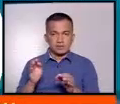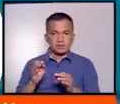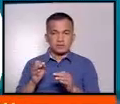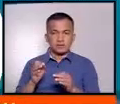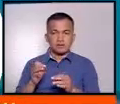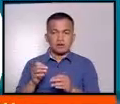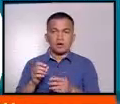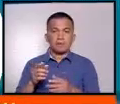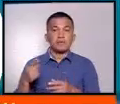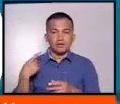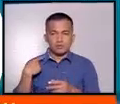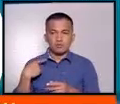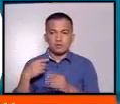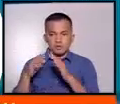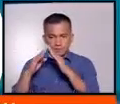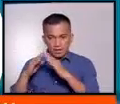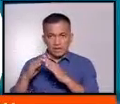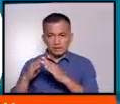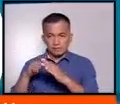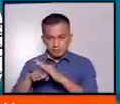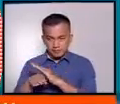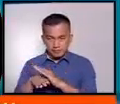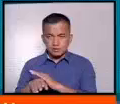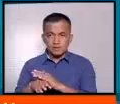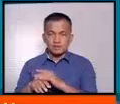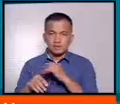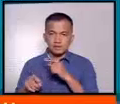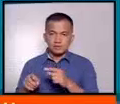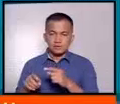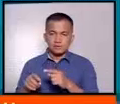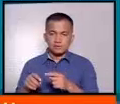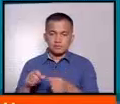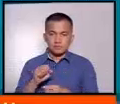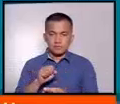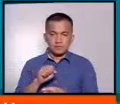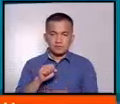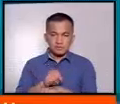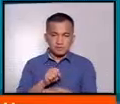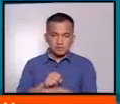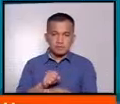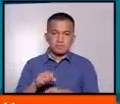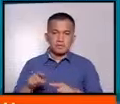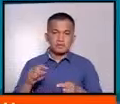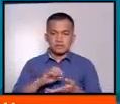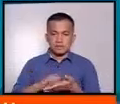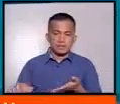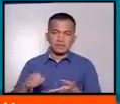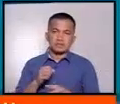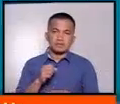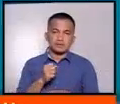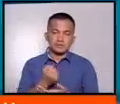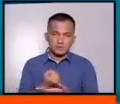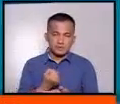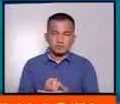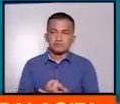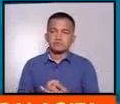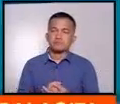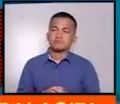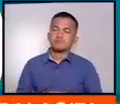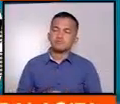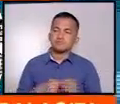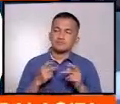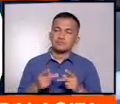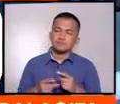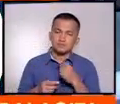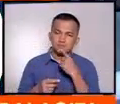empleyado pero kinakaltas naman po sa kanilang sweldo? Ah, okay. Sir, ang policy